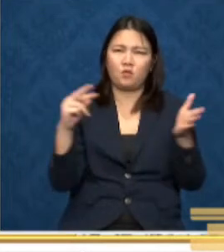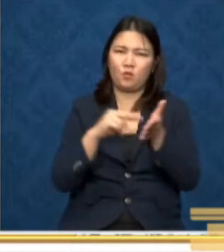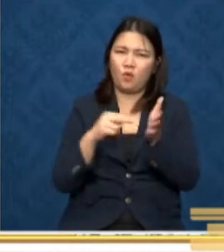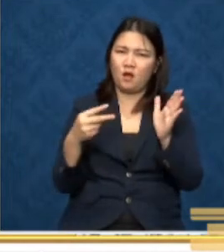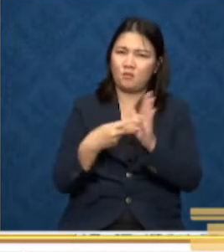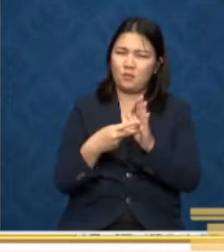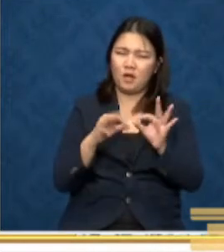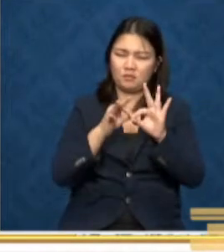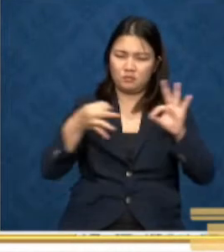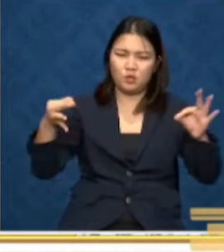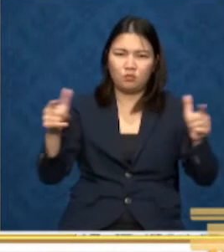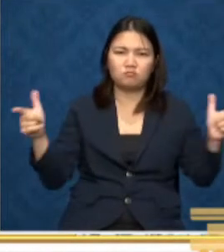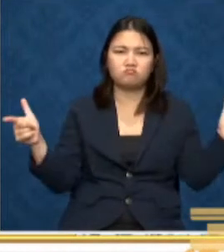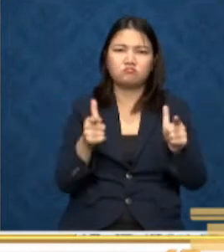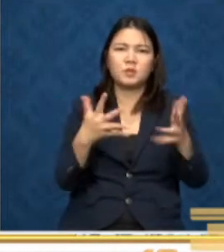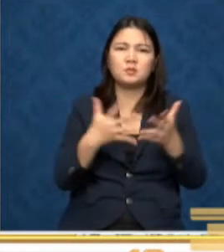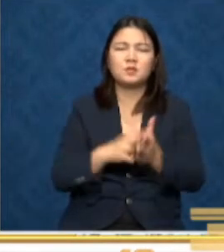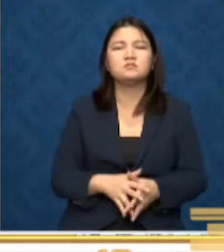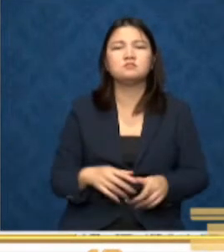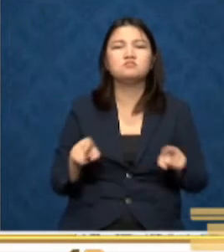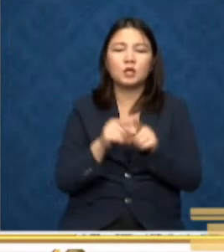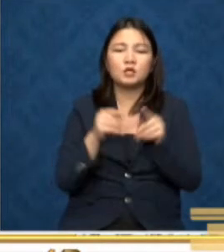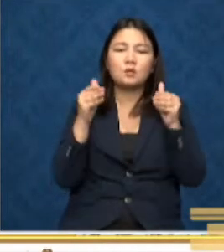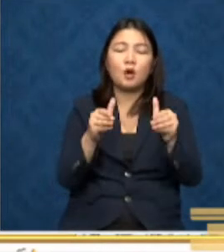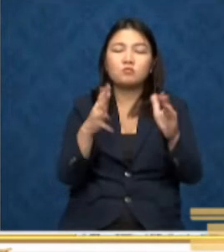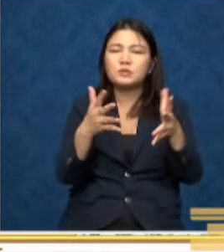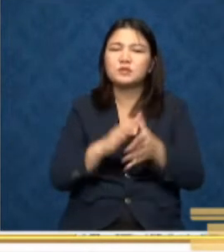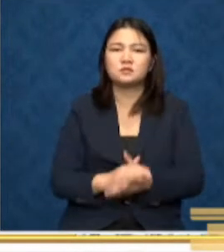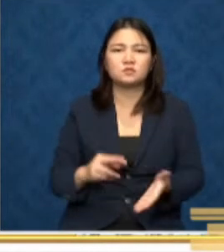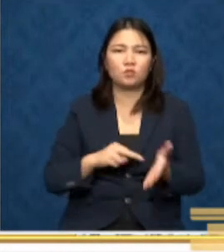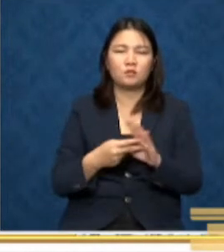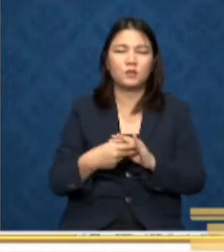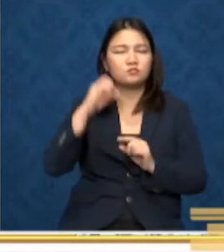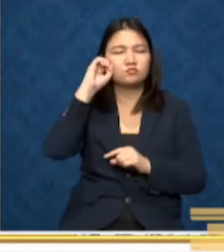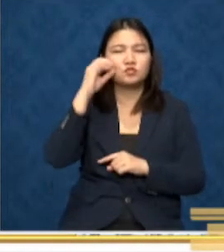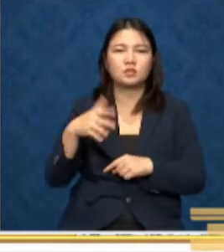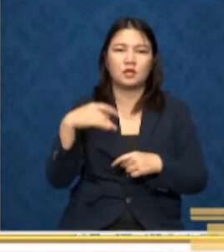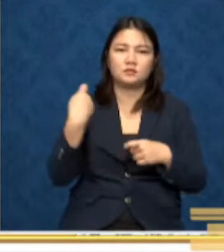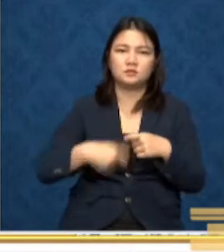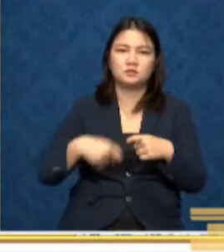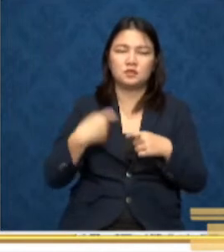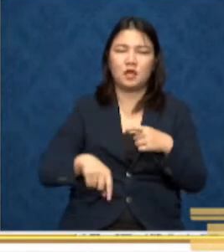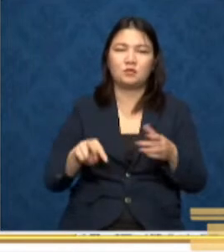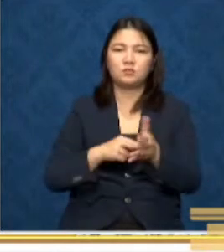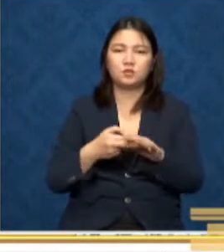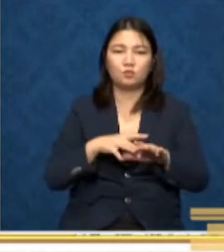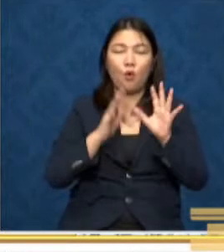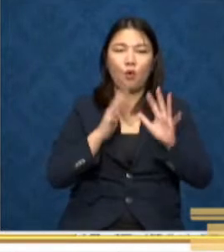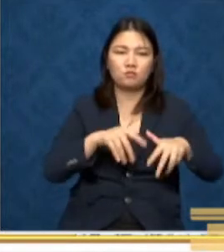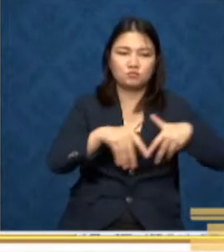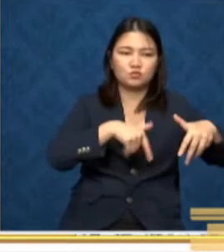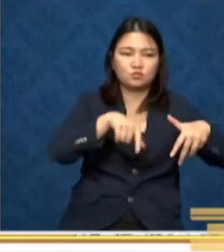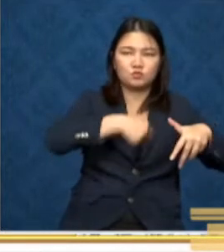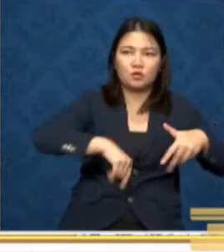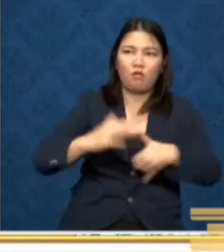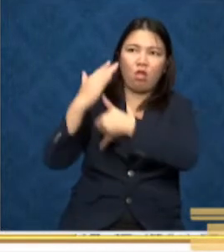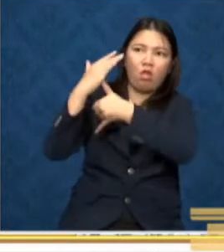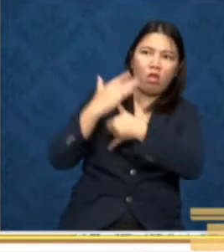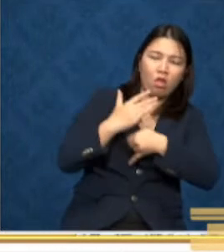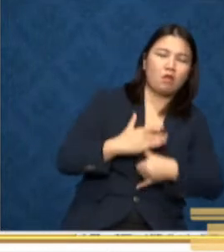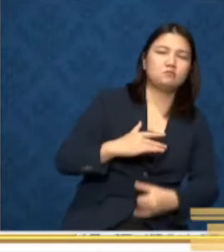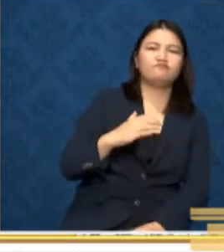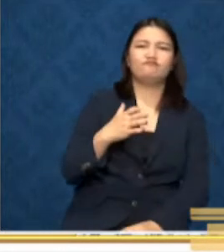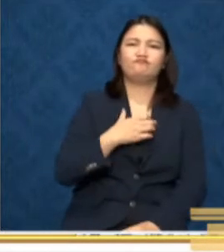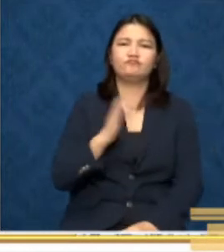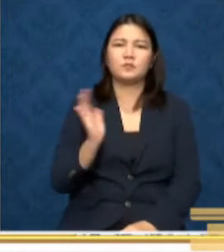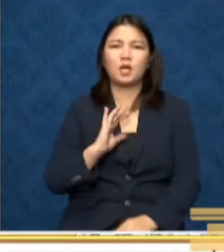เขตที่กว้างจนเกินไปจนไปรุกล้ำในประเด็นของสิทธิมนุษยชนในของประชาชนในพื้นที่ค่ะและในอีกแง่มุมหนึ่งคือสร้